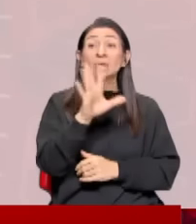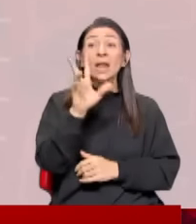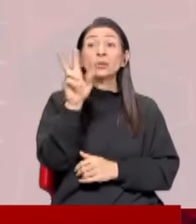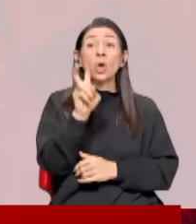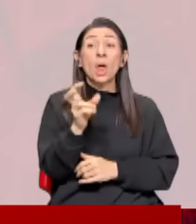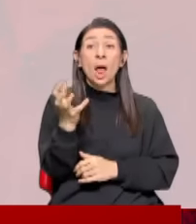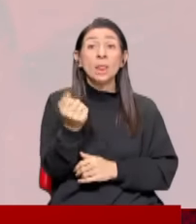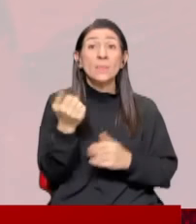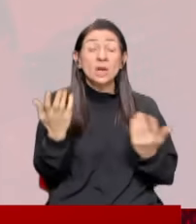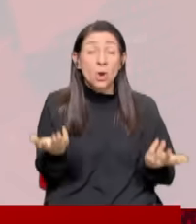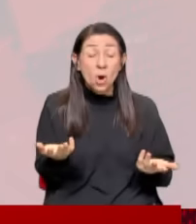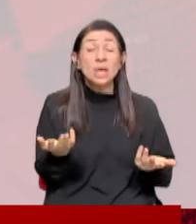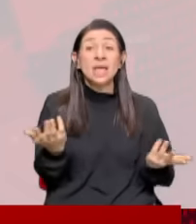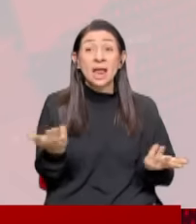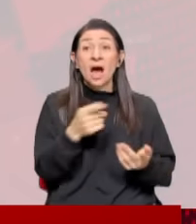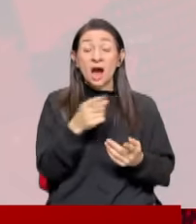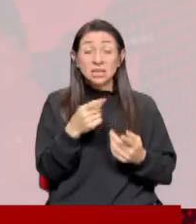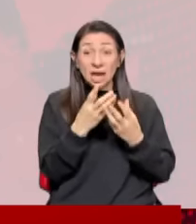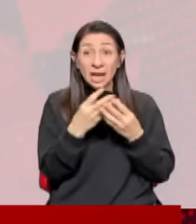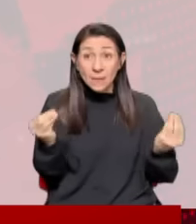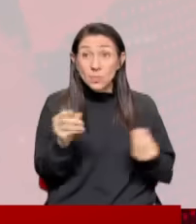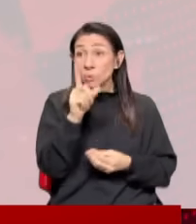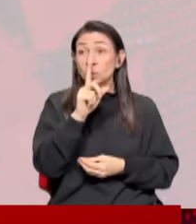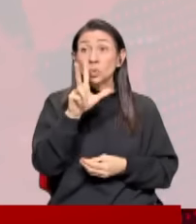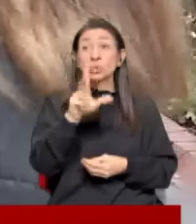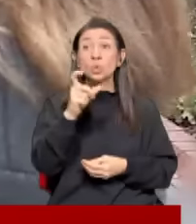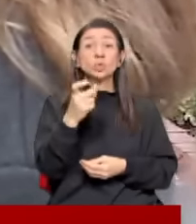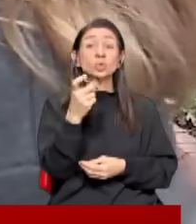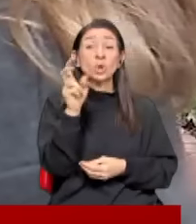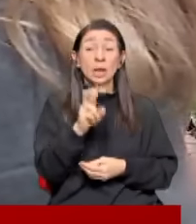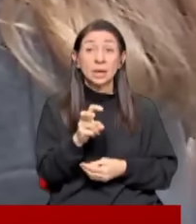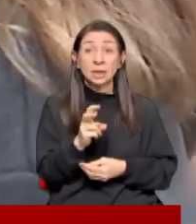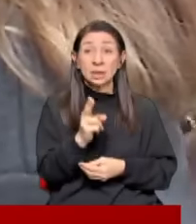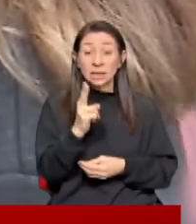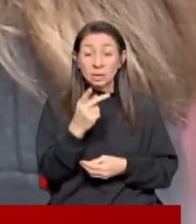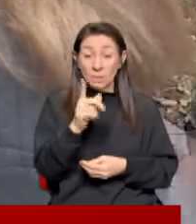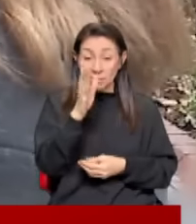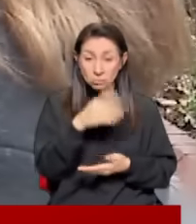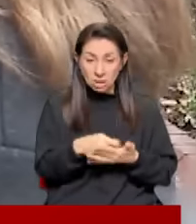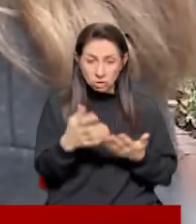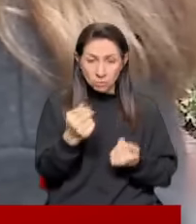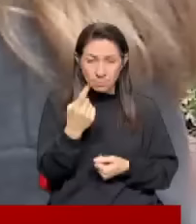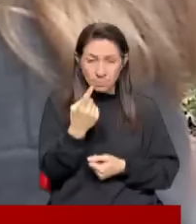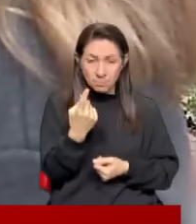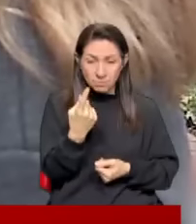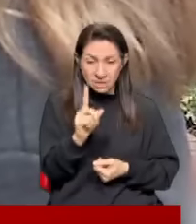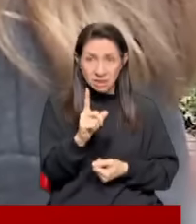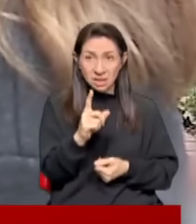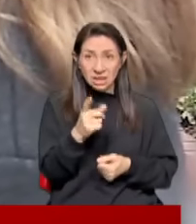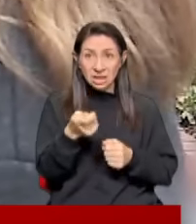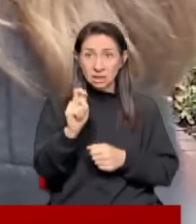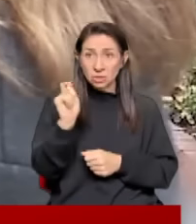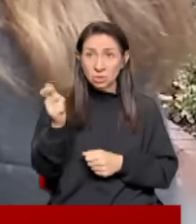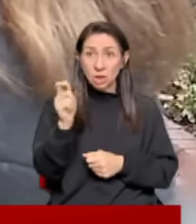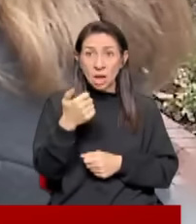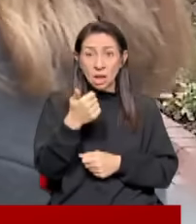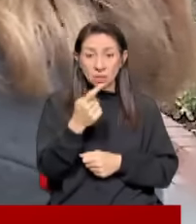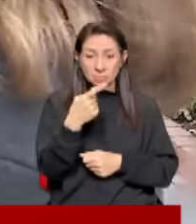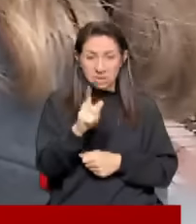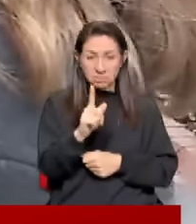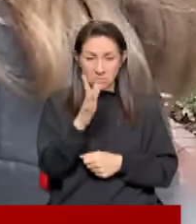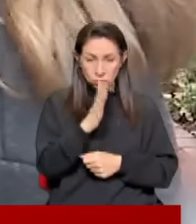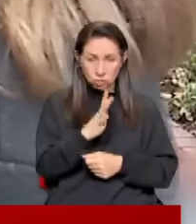dolar alınabiliyor artık. Yani aradaki kayıp 139 dolar. 7,5 lira maaş alıyorum. 1 milyon lira kredim var. 12 kesili 6,5